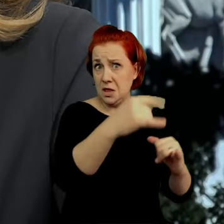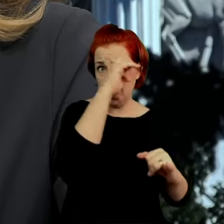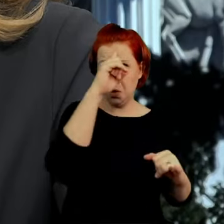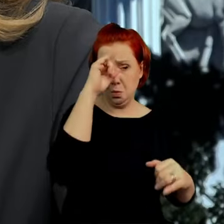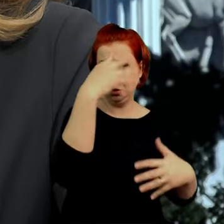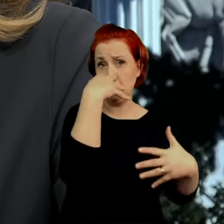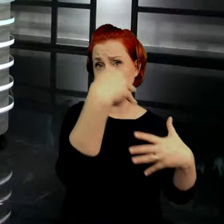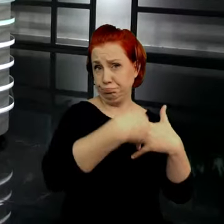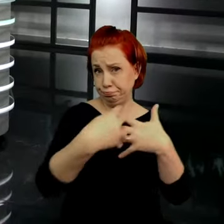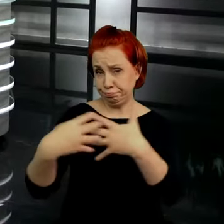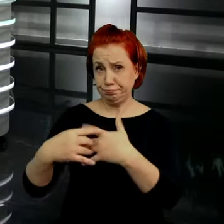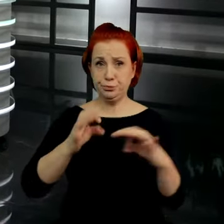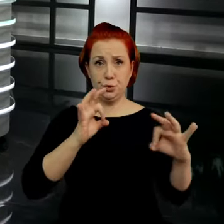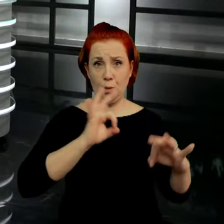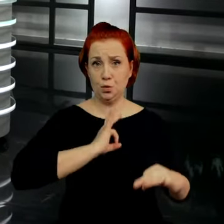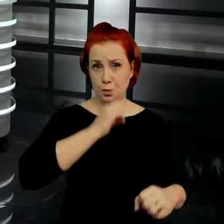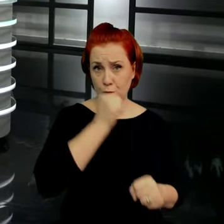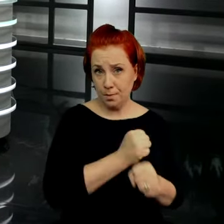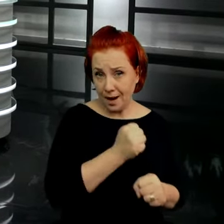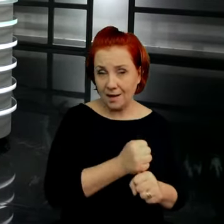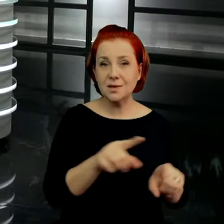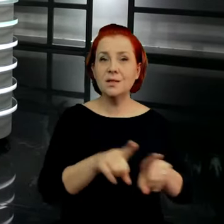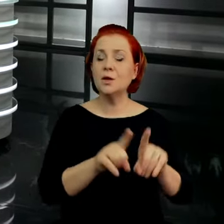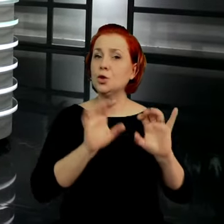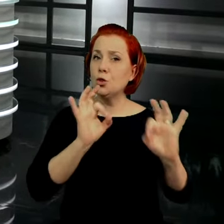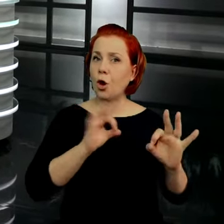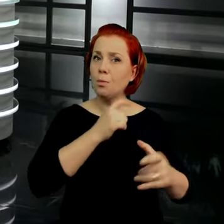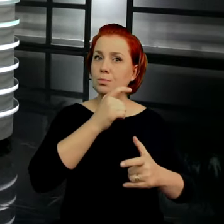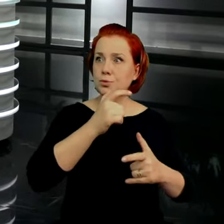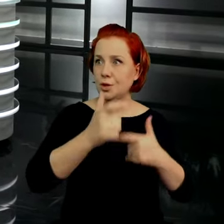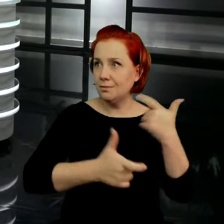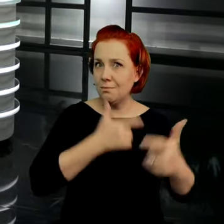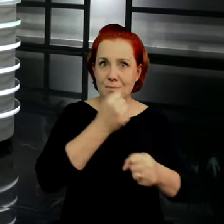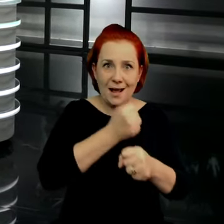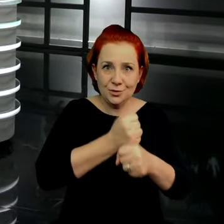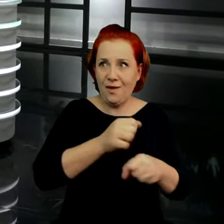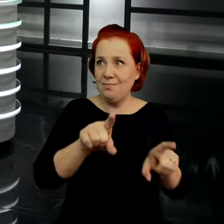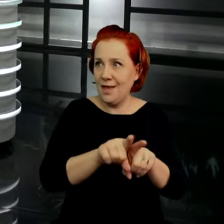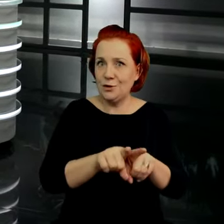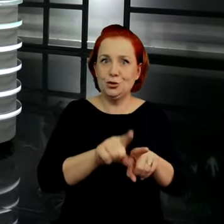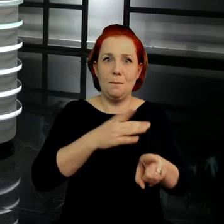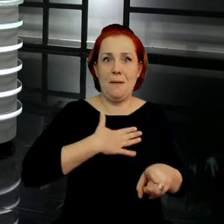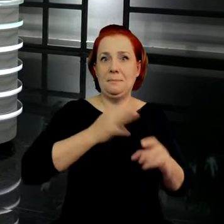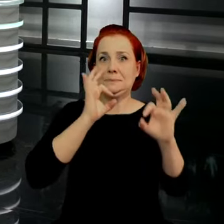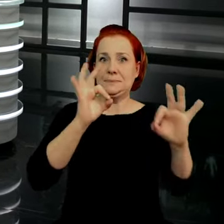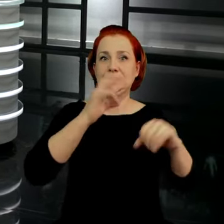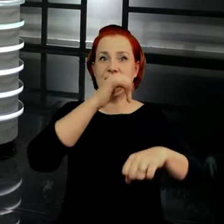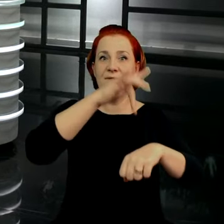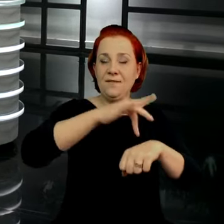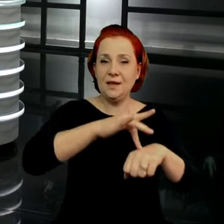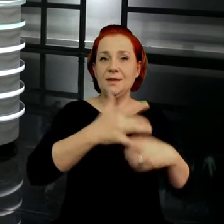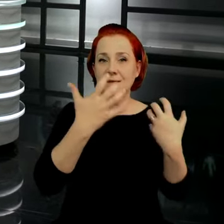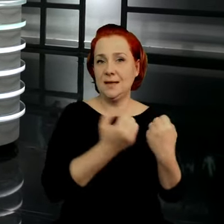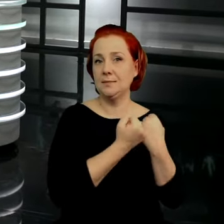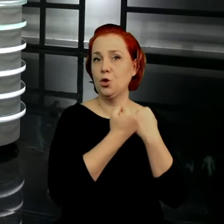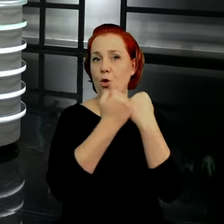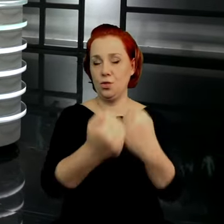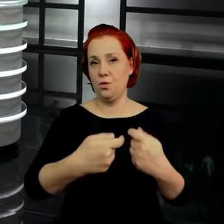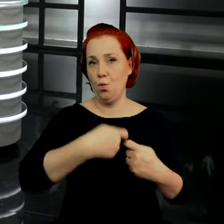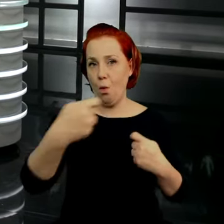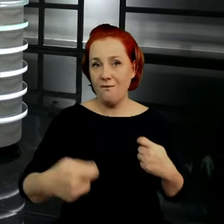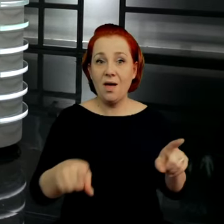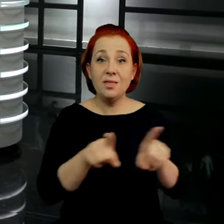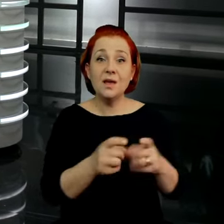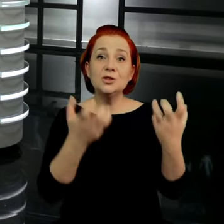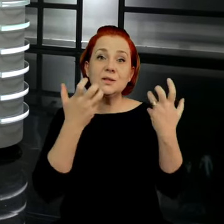dużo robiłam, mam też dobre wyniki tej pracy i chciałabym ją kontynuować. Chciałabym też do państwa przynosić pewne konkrety. Na